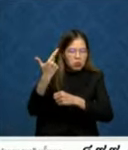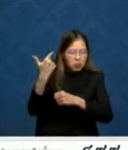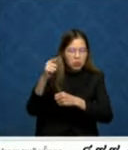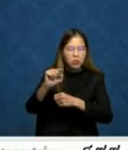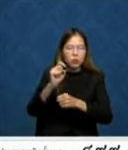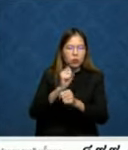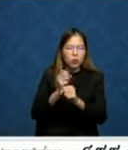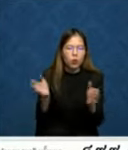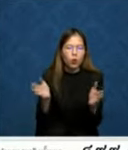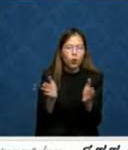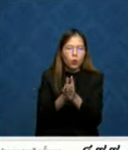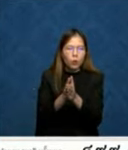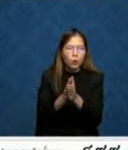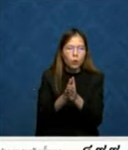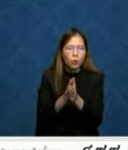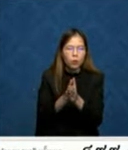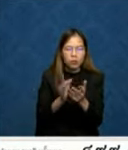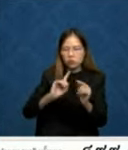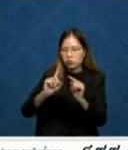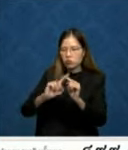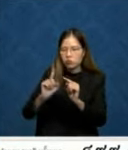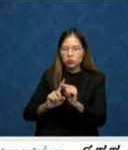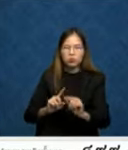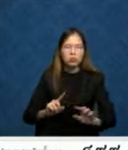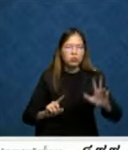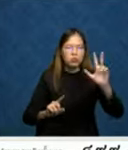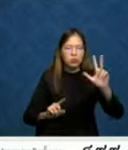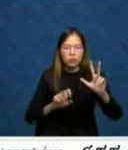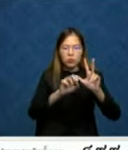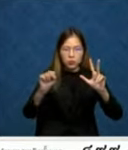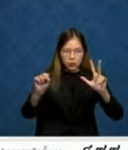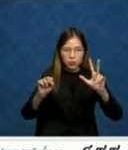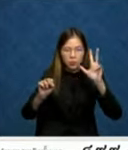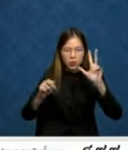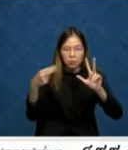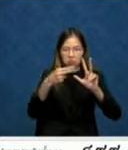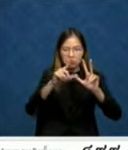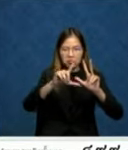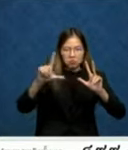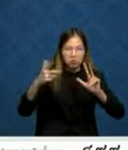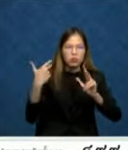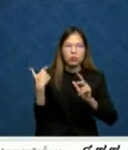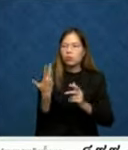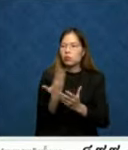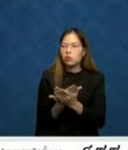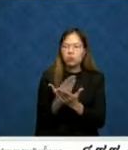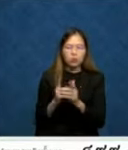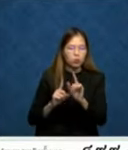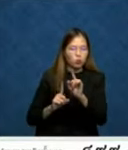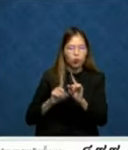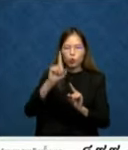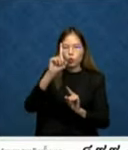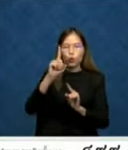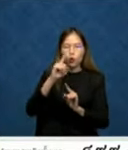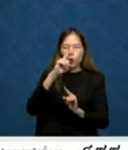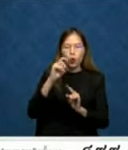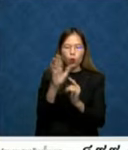รกิจมูลค่ากว่า 330,000 ล้านบาทเป็นหนึ่งในดีลที่มีมูลค่าสูงที่สุดในประวัติศาสตร์ธุรกิจ